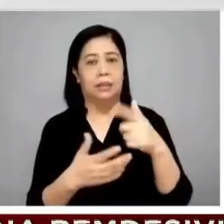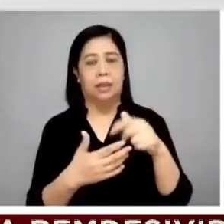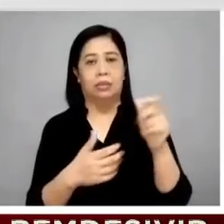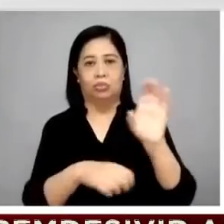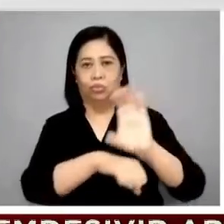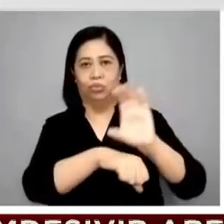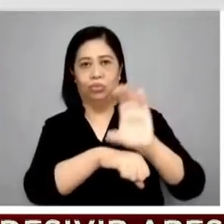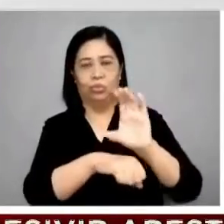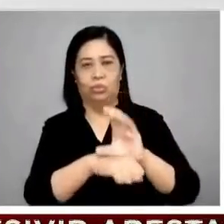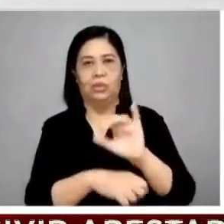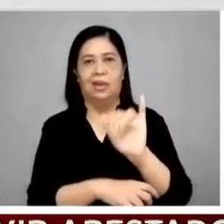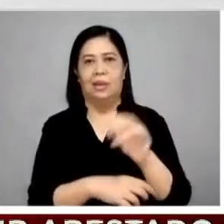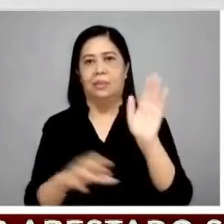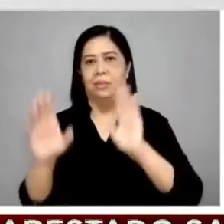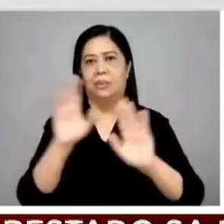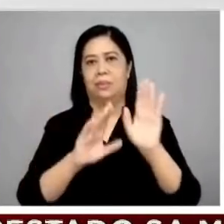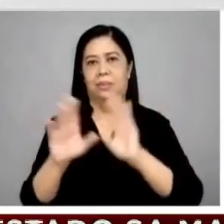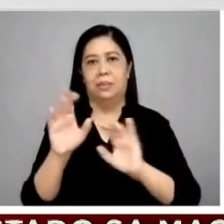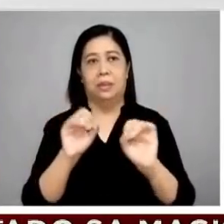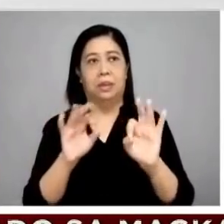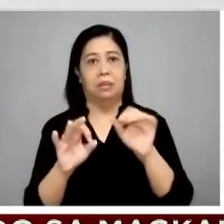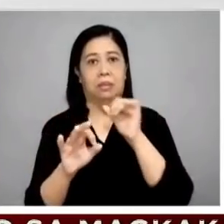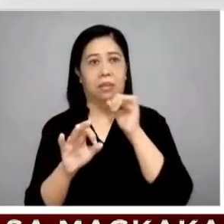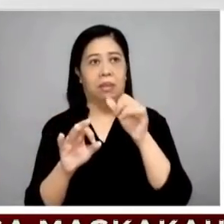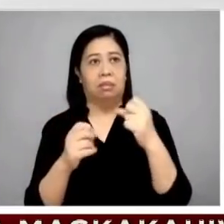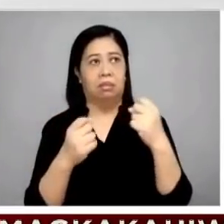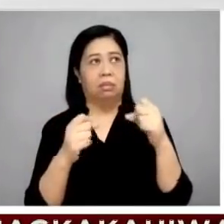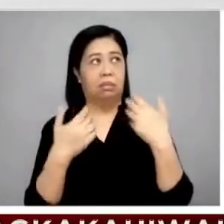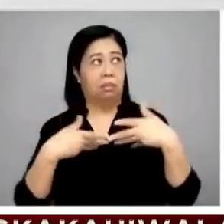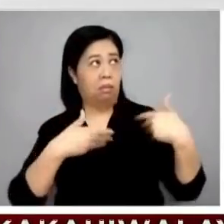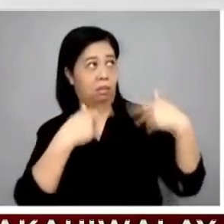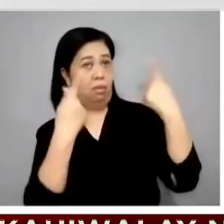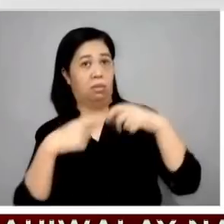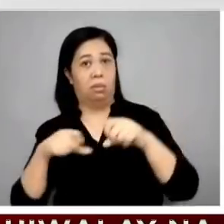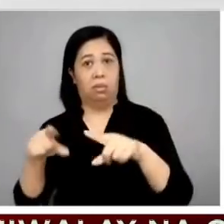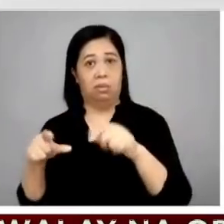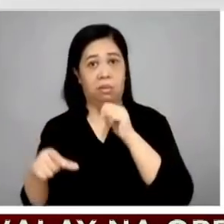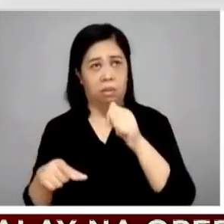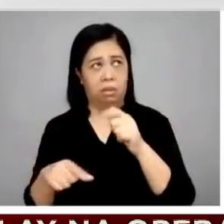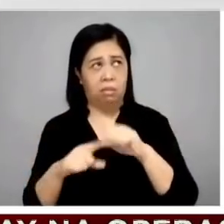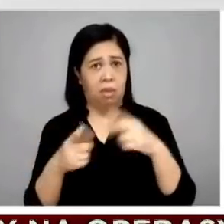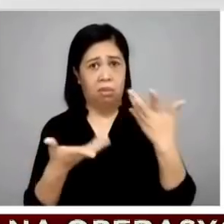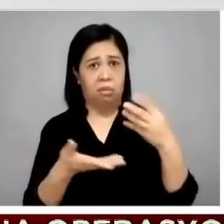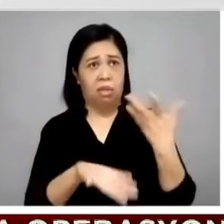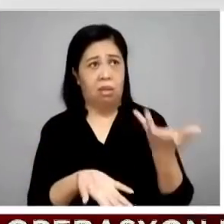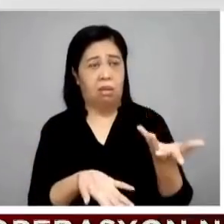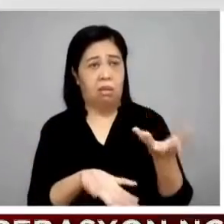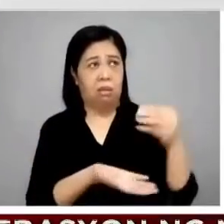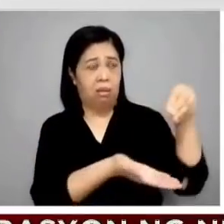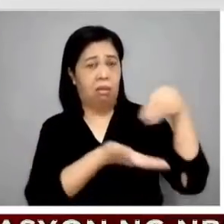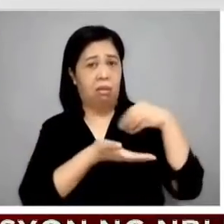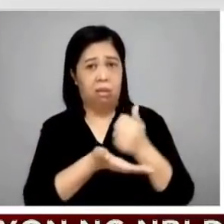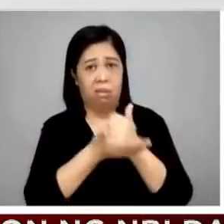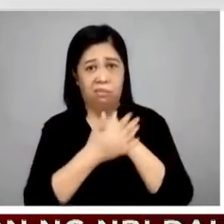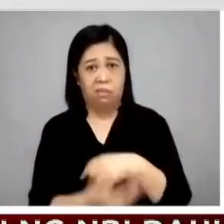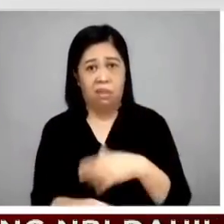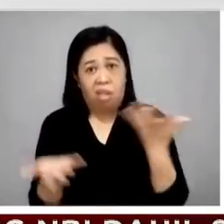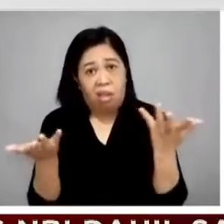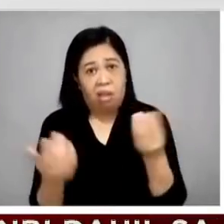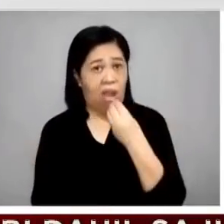ang problema kasi kung hindi kayo papatindahin, tapos walang ayuda, wala,